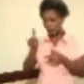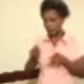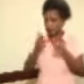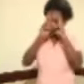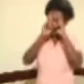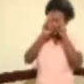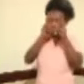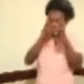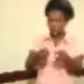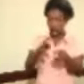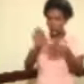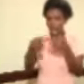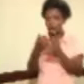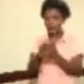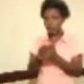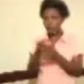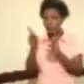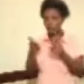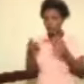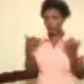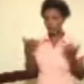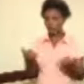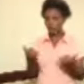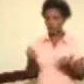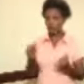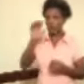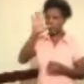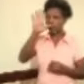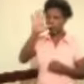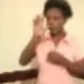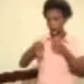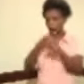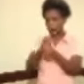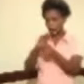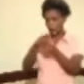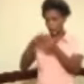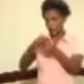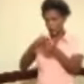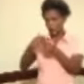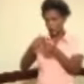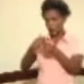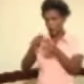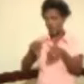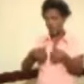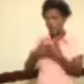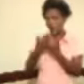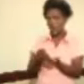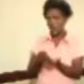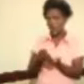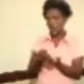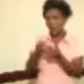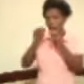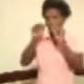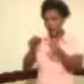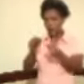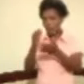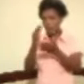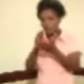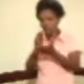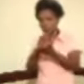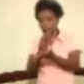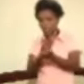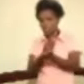série de défis que nous faisons face à eux. Alors, dans 5 ans mandat présidentiel, là, qui étape précise que nous capables de suivre